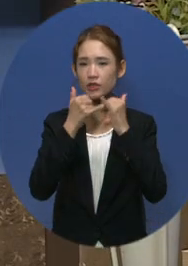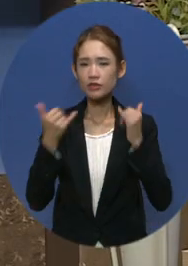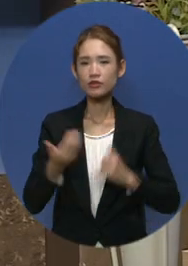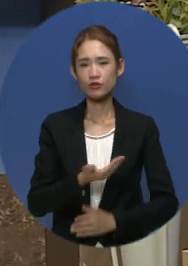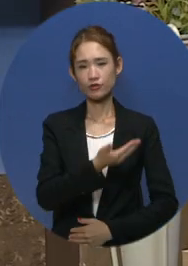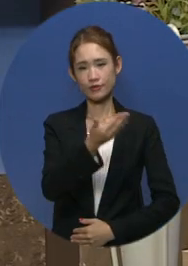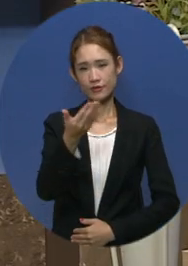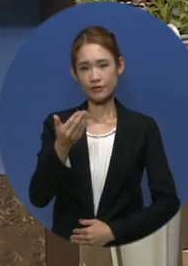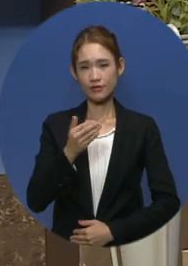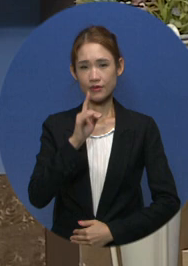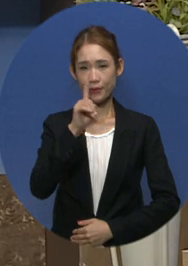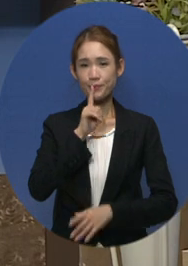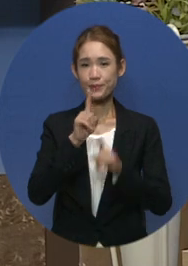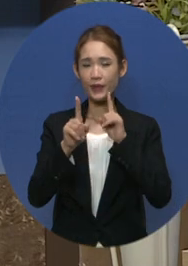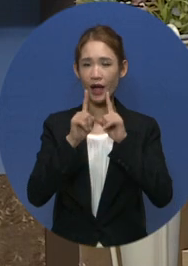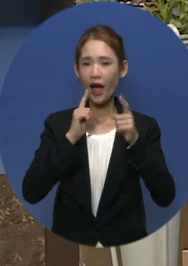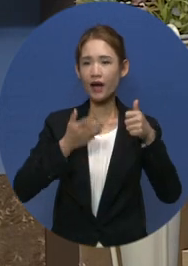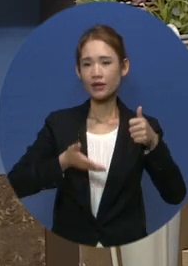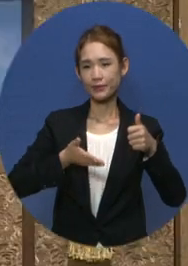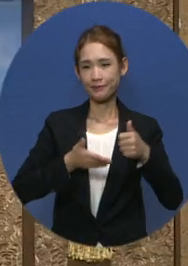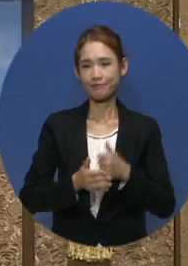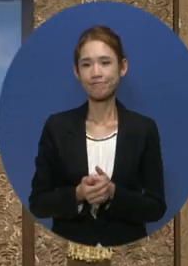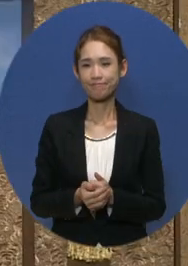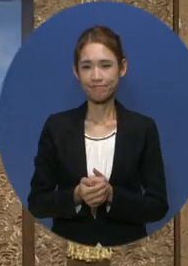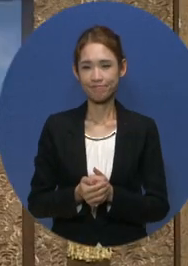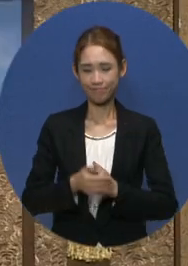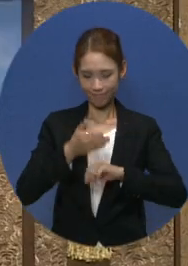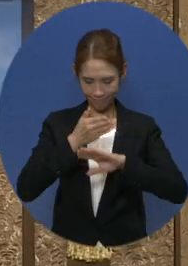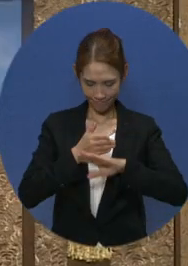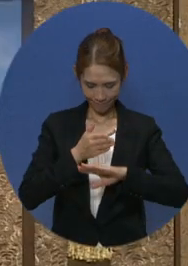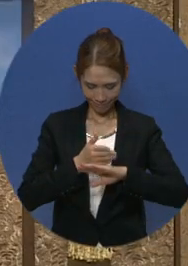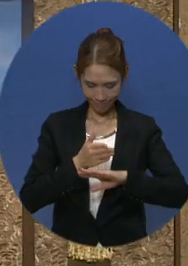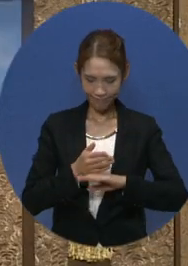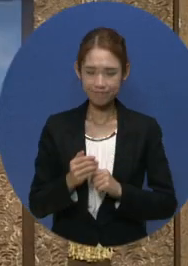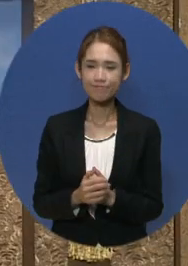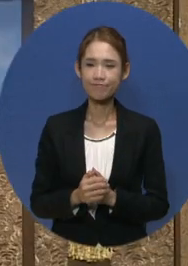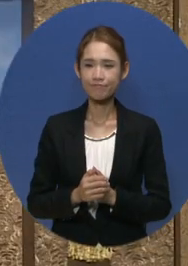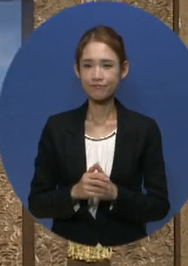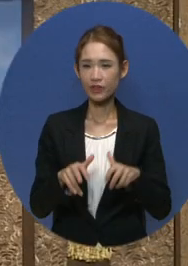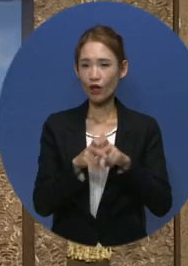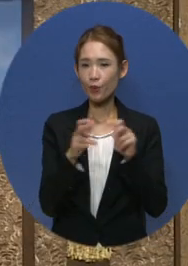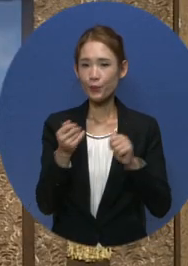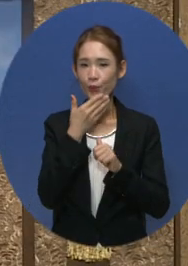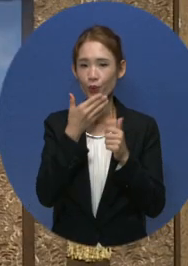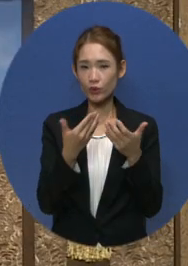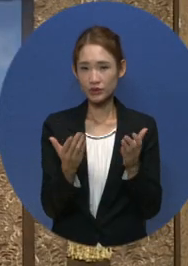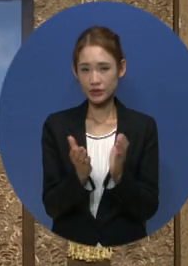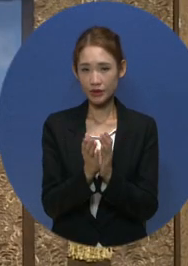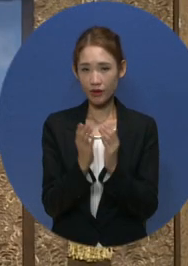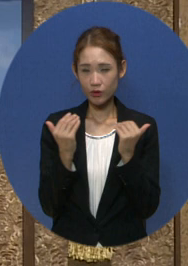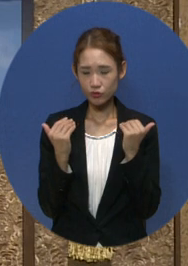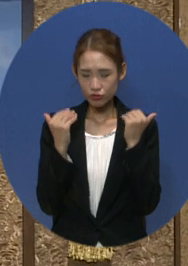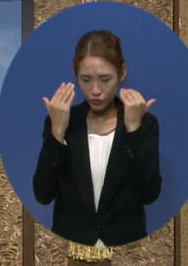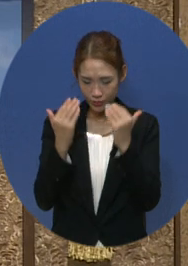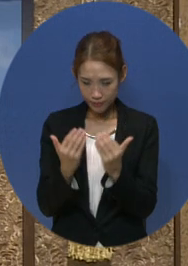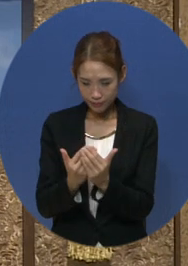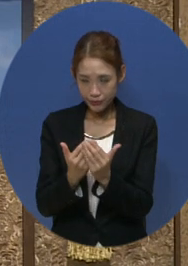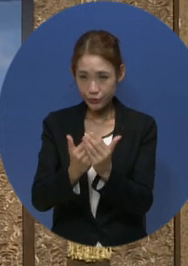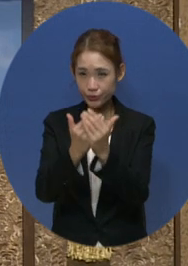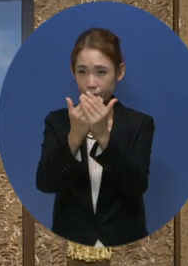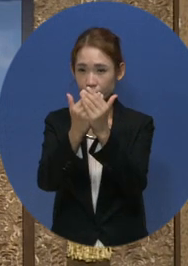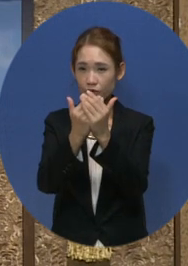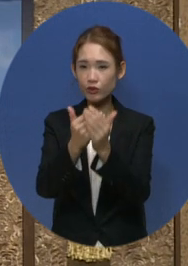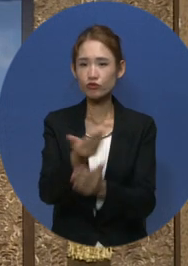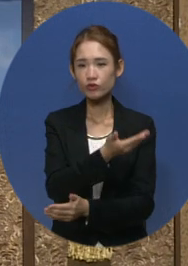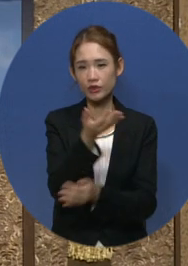시청자 분들께 한 말씀 해주시죠. 아, 예, 감사합니다. 우리 장애인 복지가 이만큼 발전하게 된 게